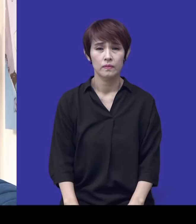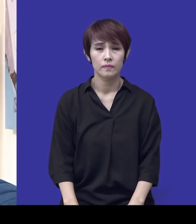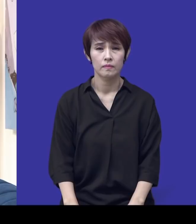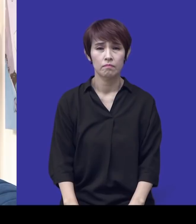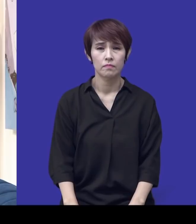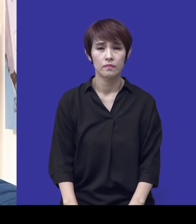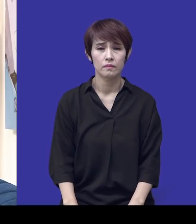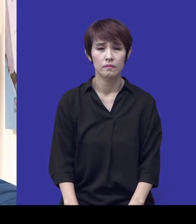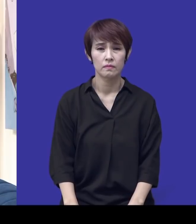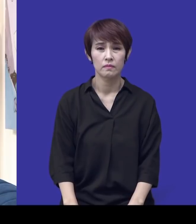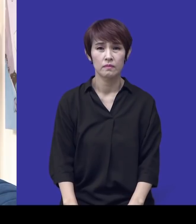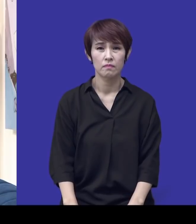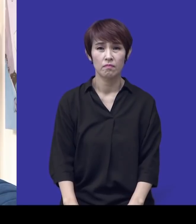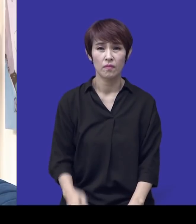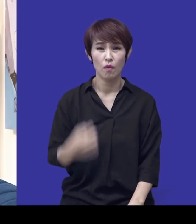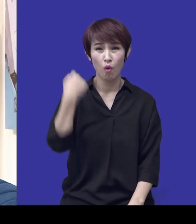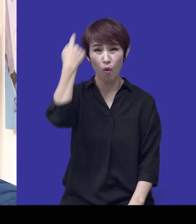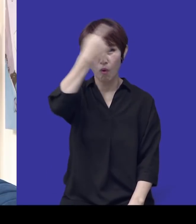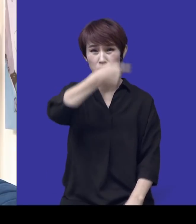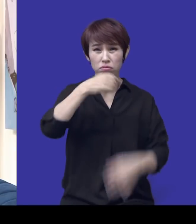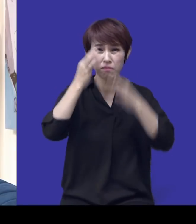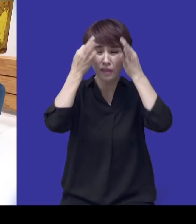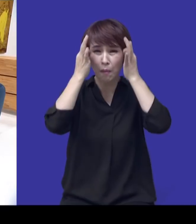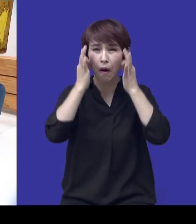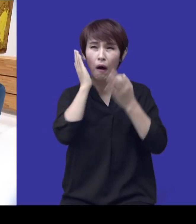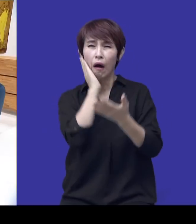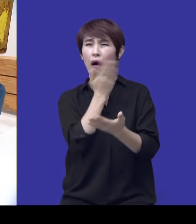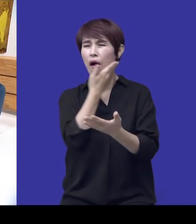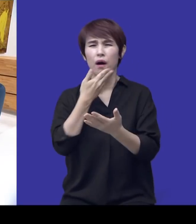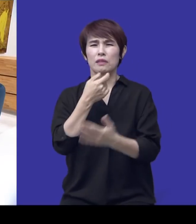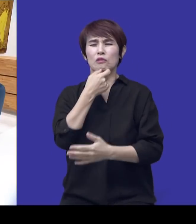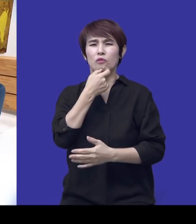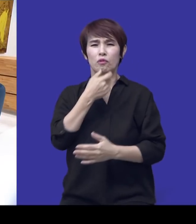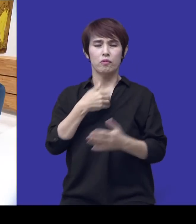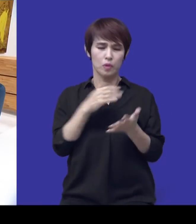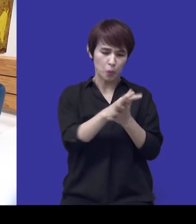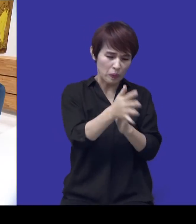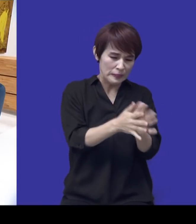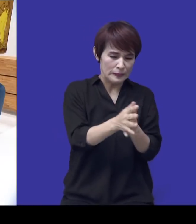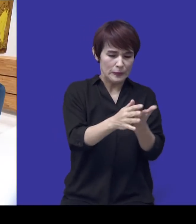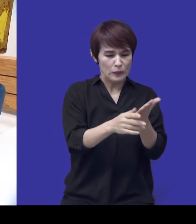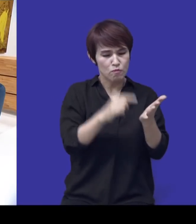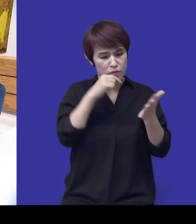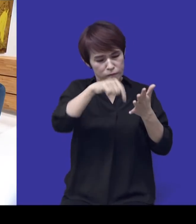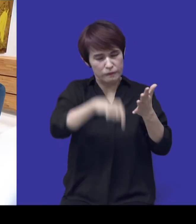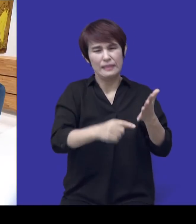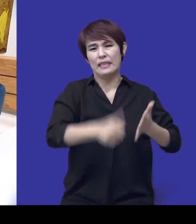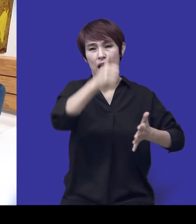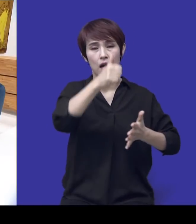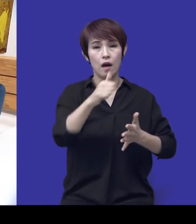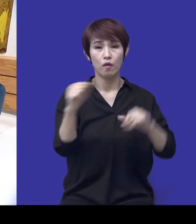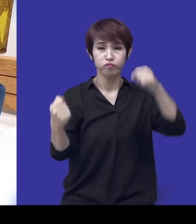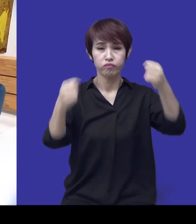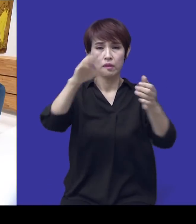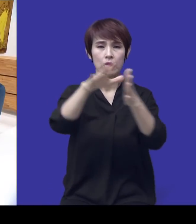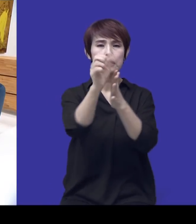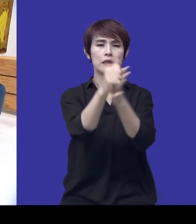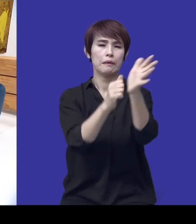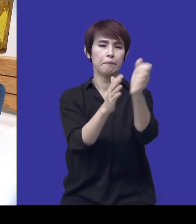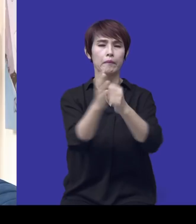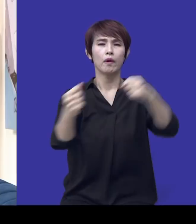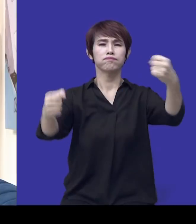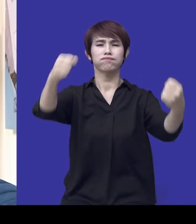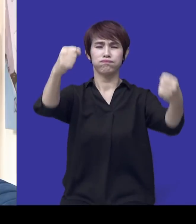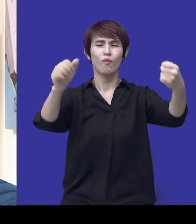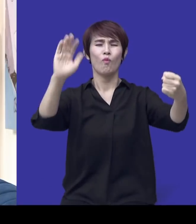전 그거는 정말 안 된다고 생각했거든요. 차라리 손이 낫지. 손은 뭐 운전할 때 장갑이라도 끼면은 대처가 되잖아요.